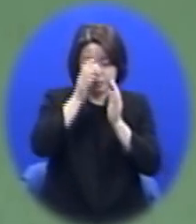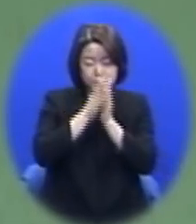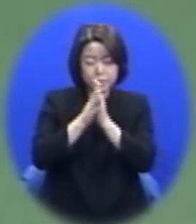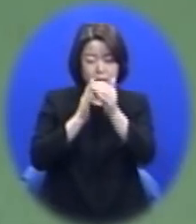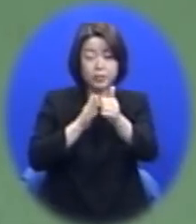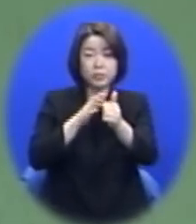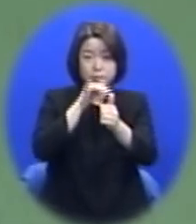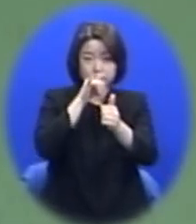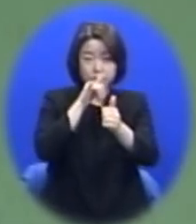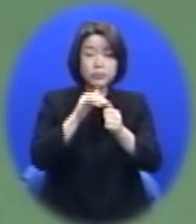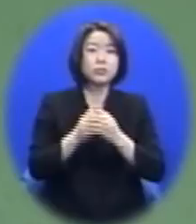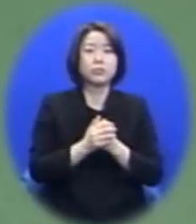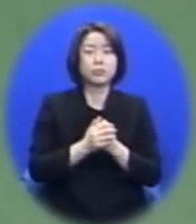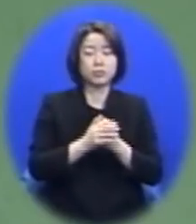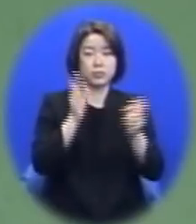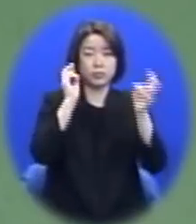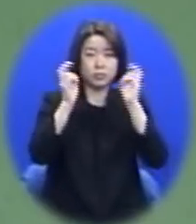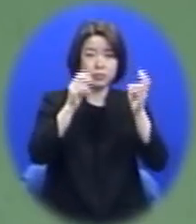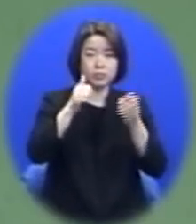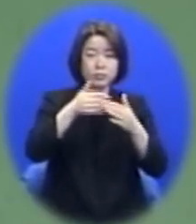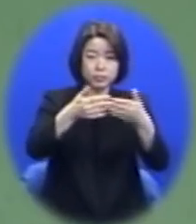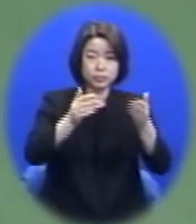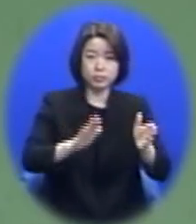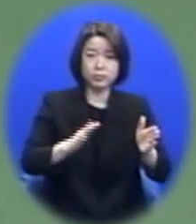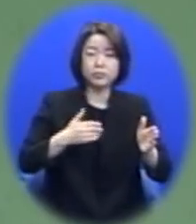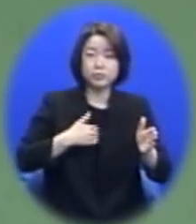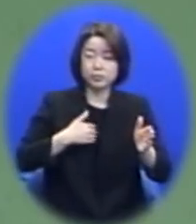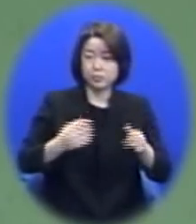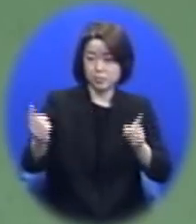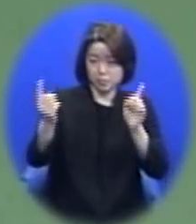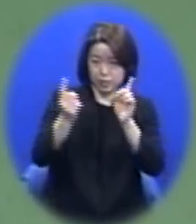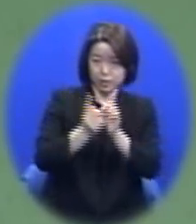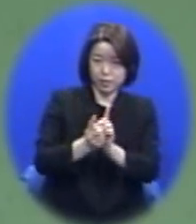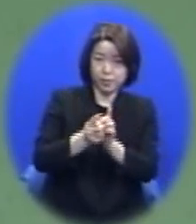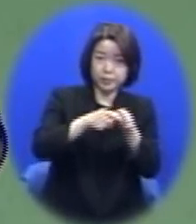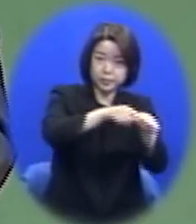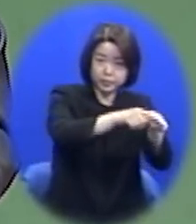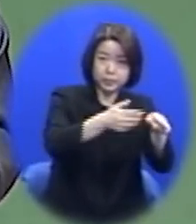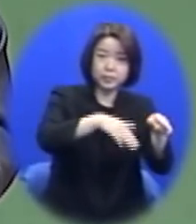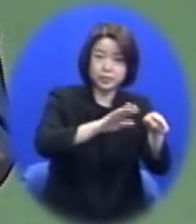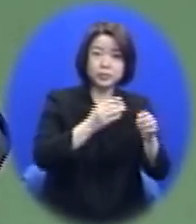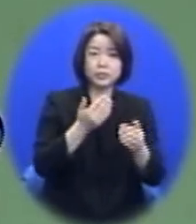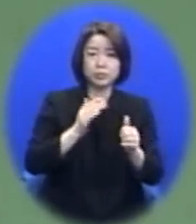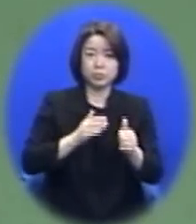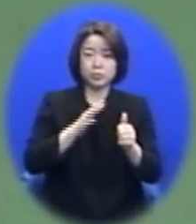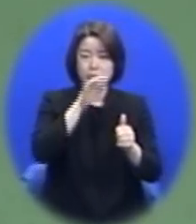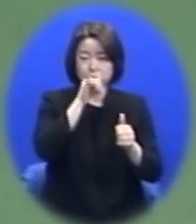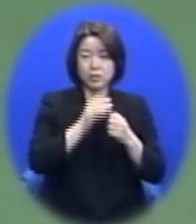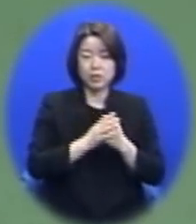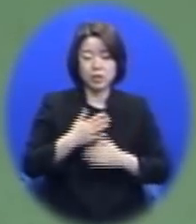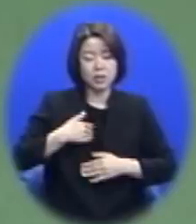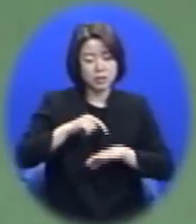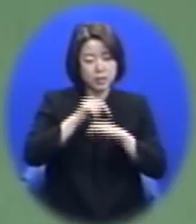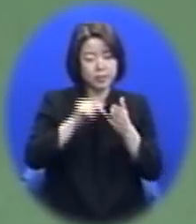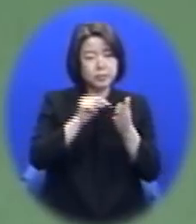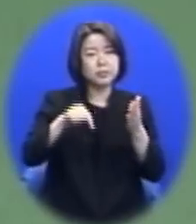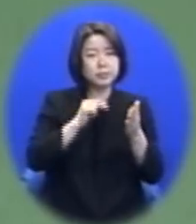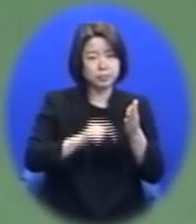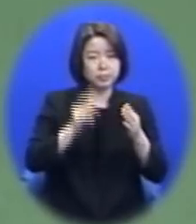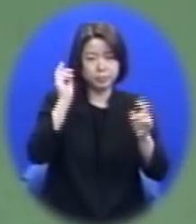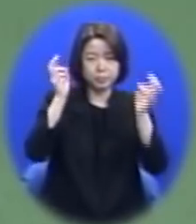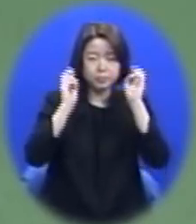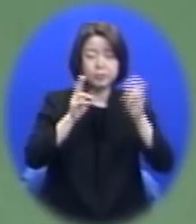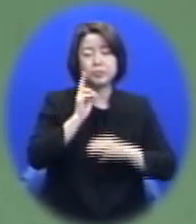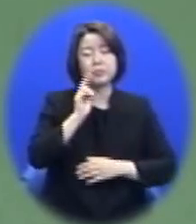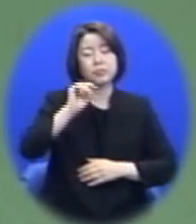있습니다. 사장실로 저를 좀 같이 가주실까요? 그때 제 마음속에 회사가 너무